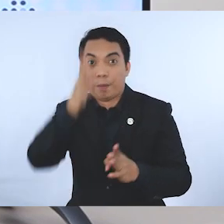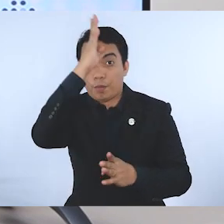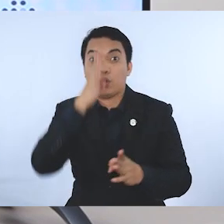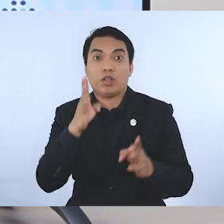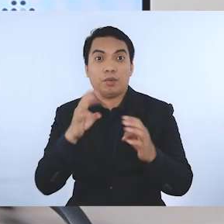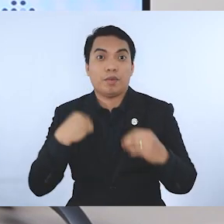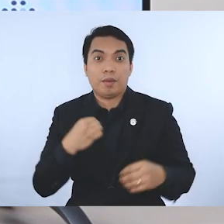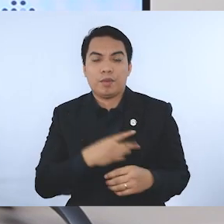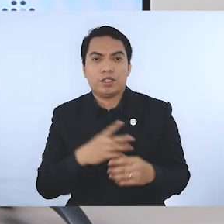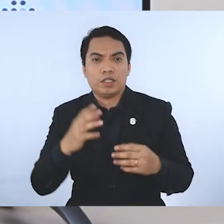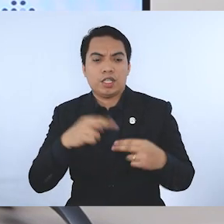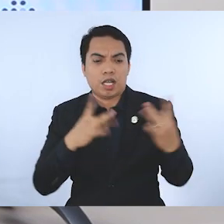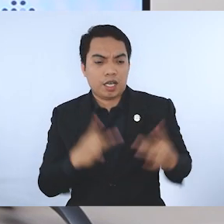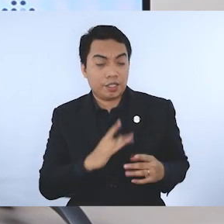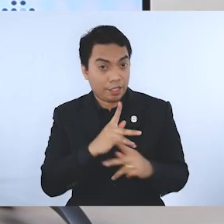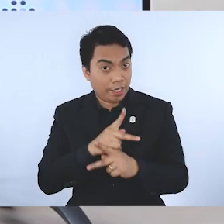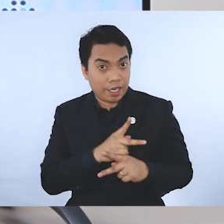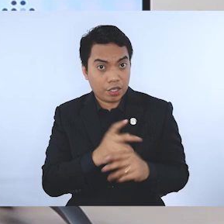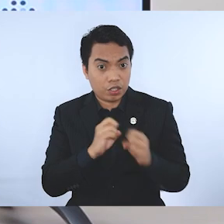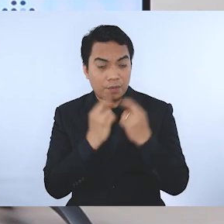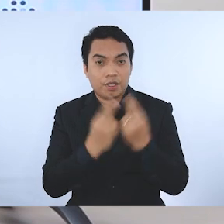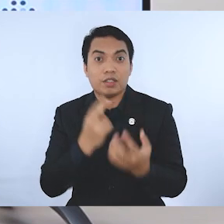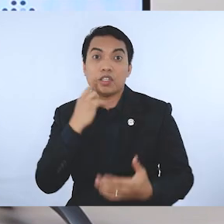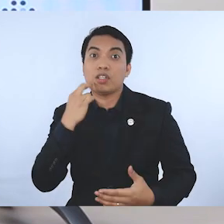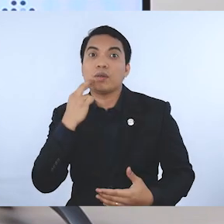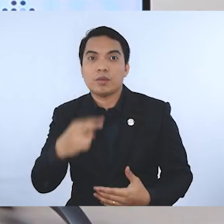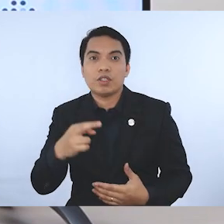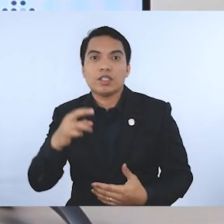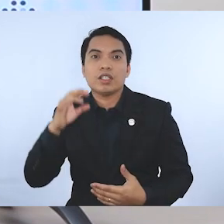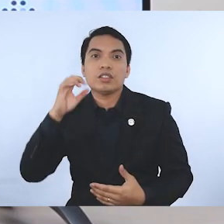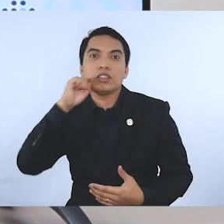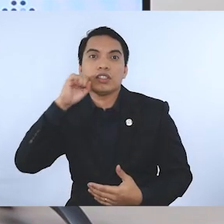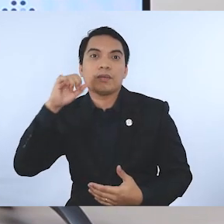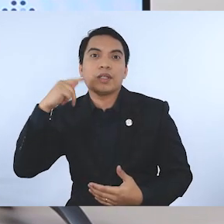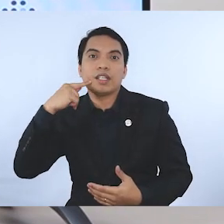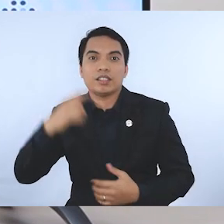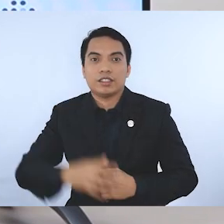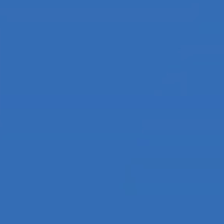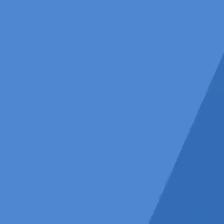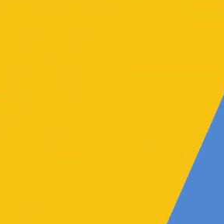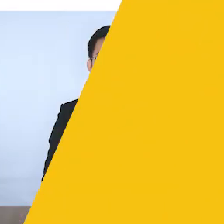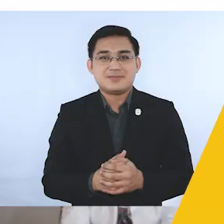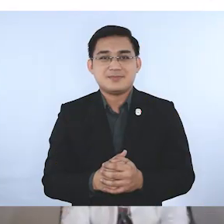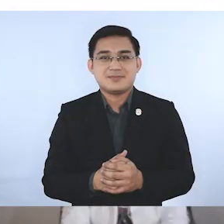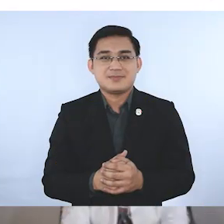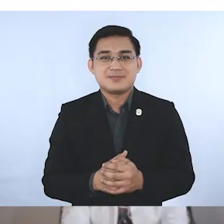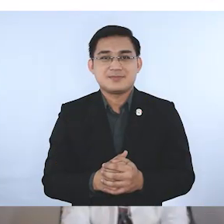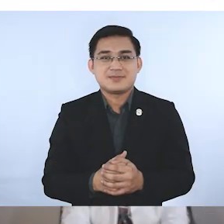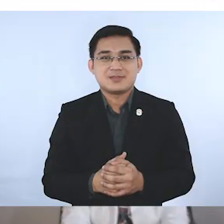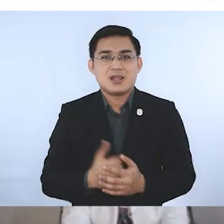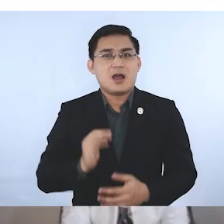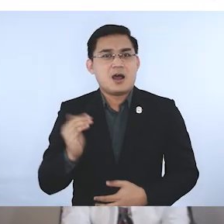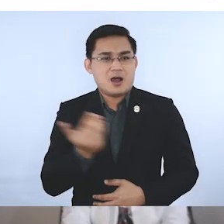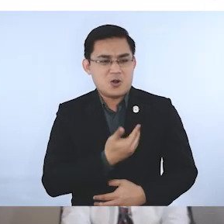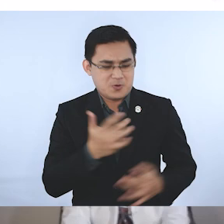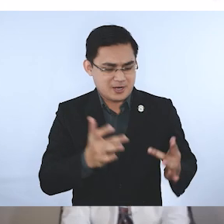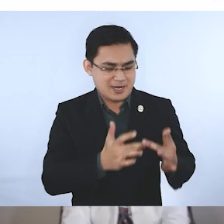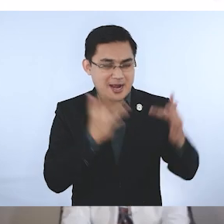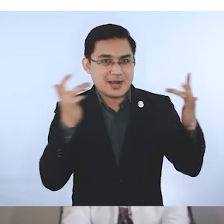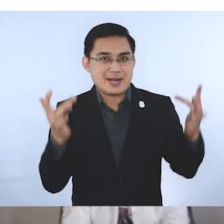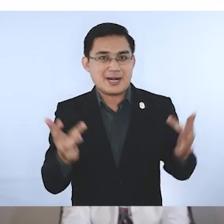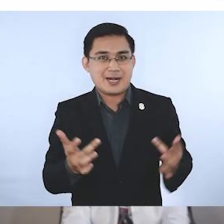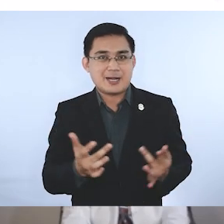isinagawang Heart Care Seminar. Magbabalita si Kapatid Sachelle Parillas. Ang ating puso ay isa